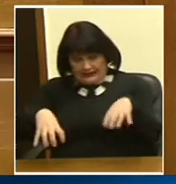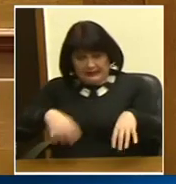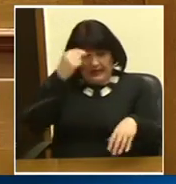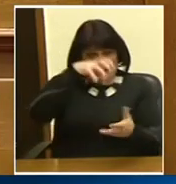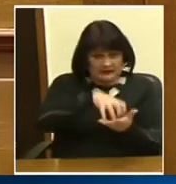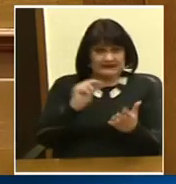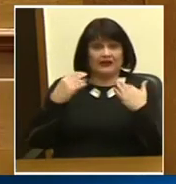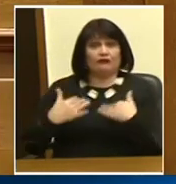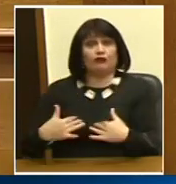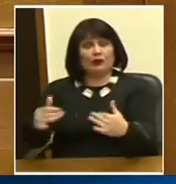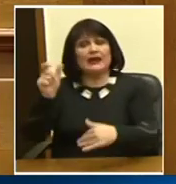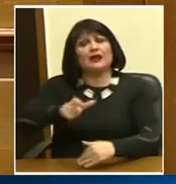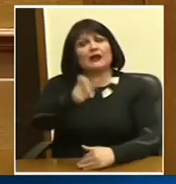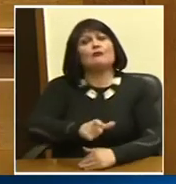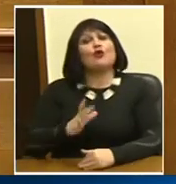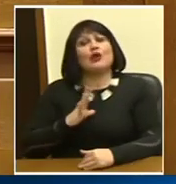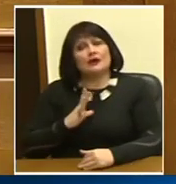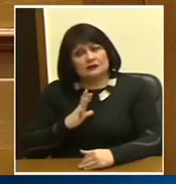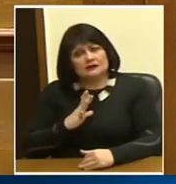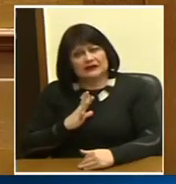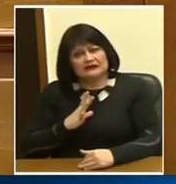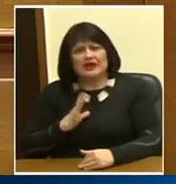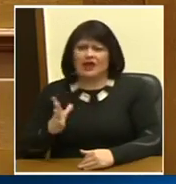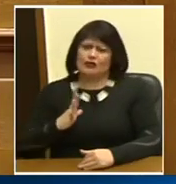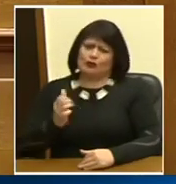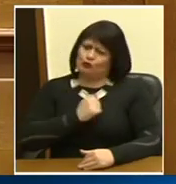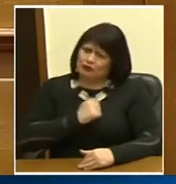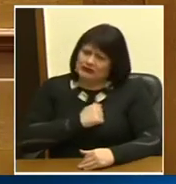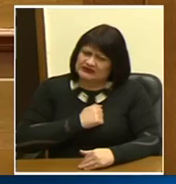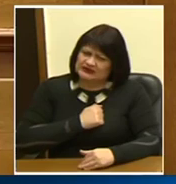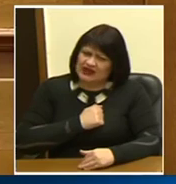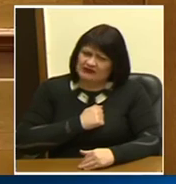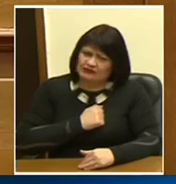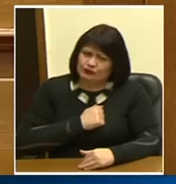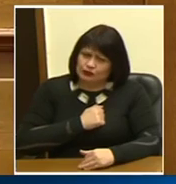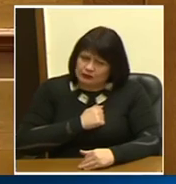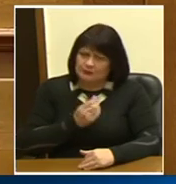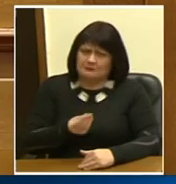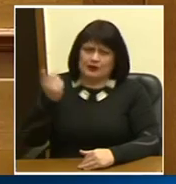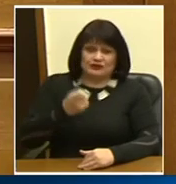κοινοβούλιο, οι πολίτες, αλλά και οι πιστοί, που είναι η συντριπτική πλειοψηφία,